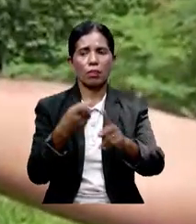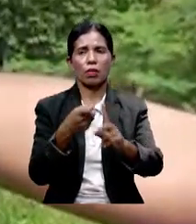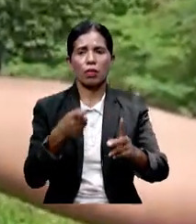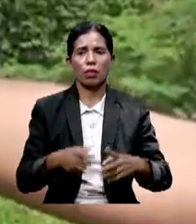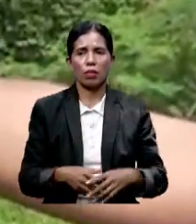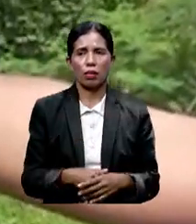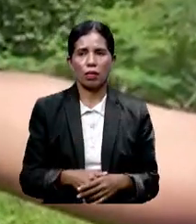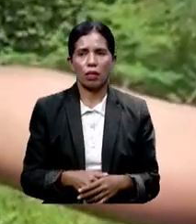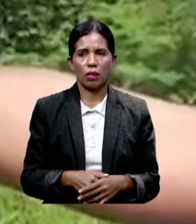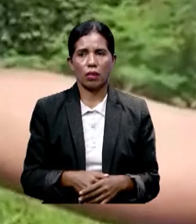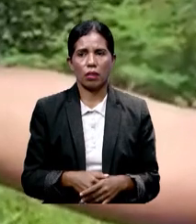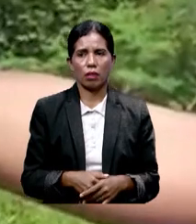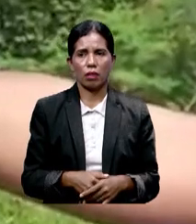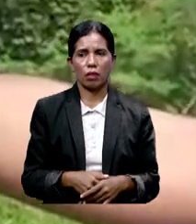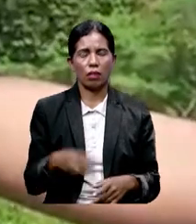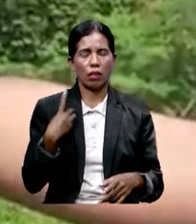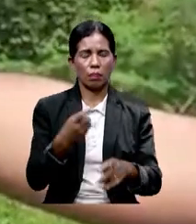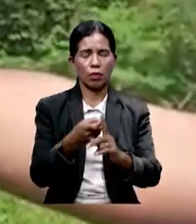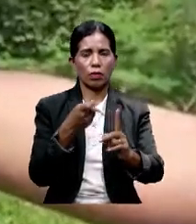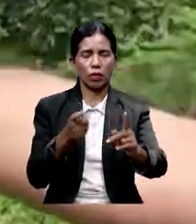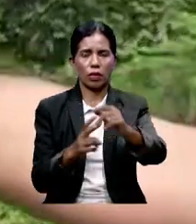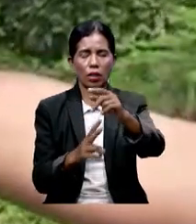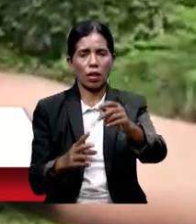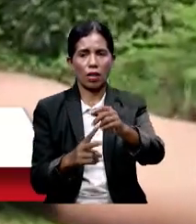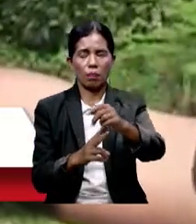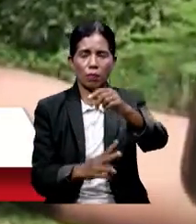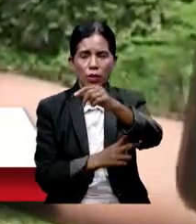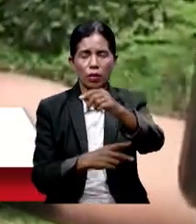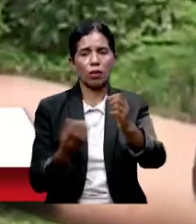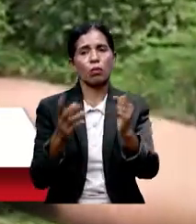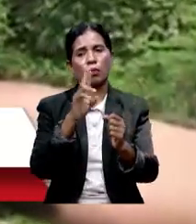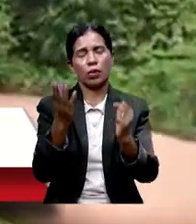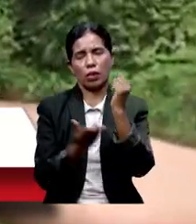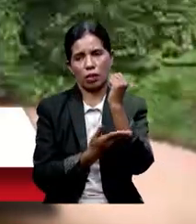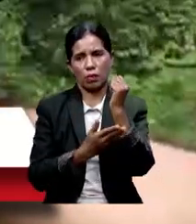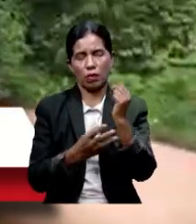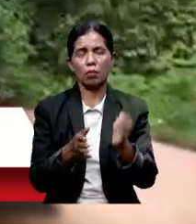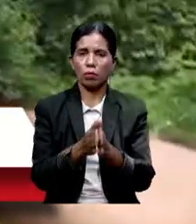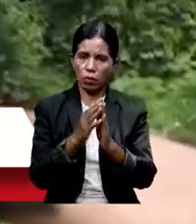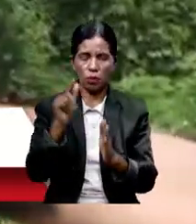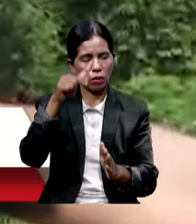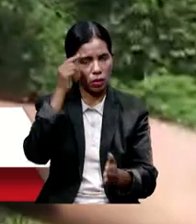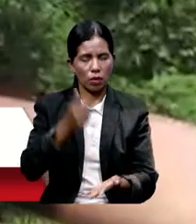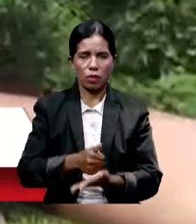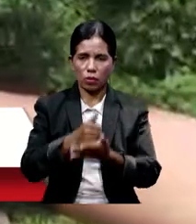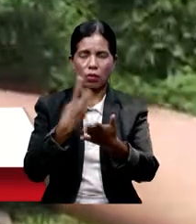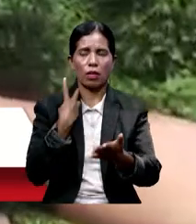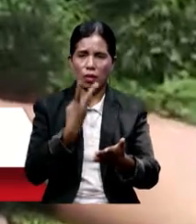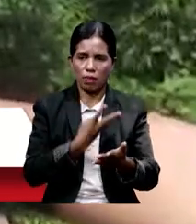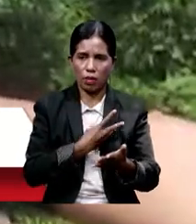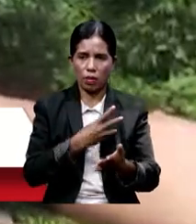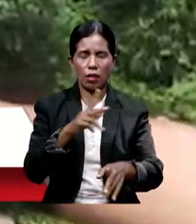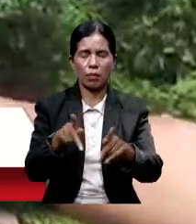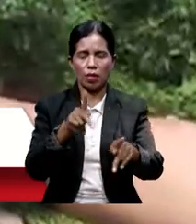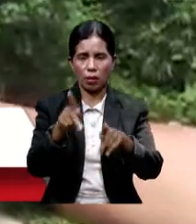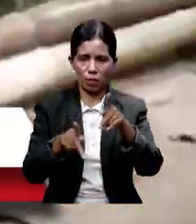betul pasien si. Oh, ya sorry. Okay. Tapi le, ajaran kami kau hal ni tengah kami buat dengan pro, kami perlu kau lihat